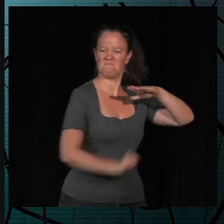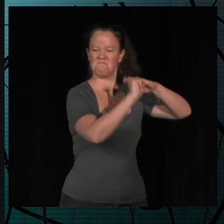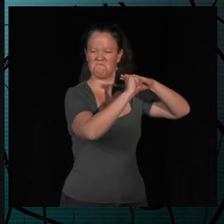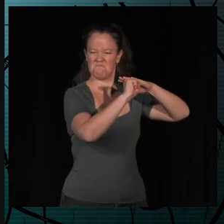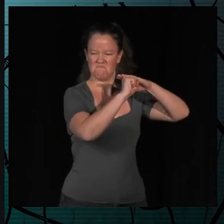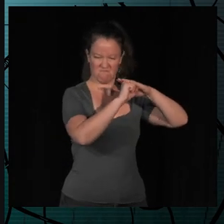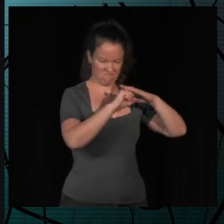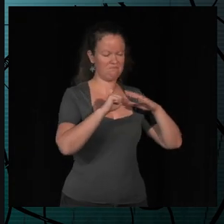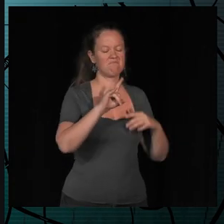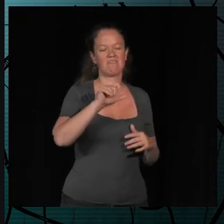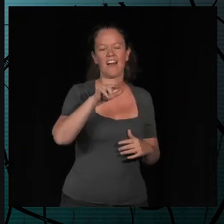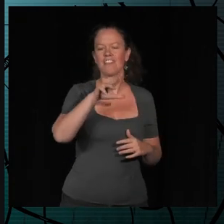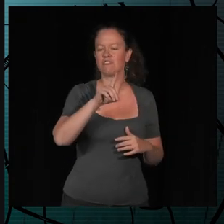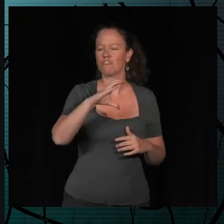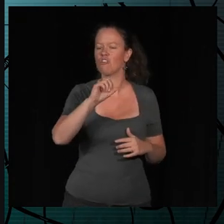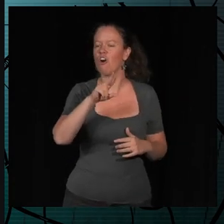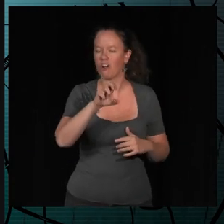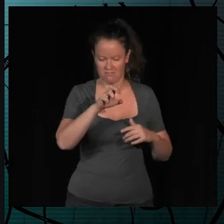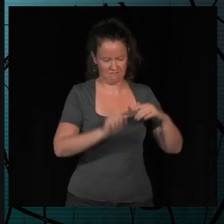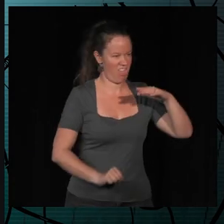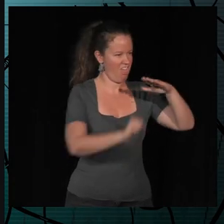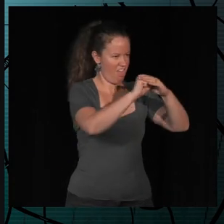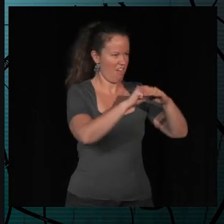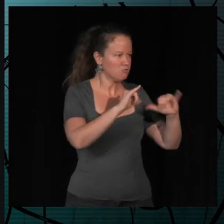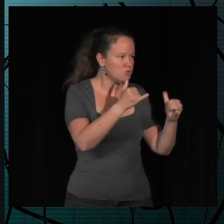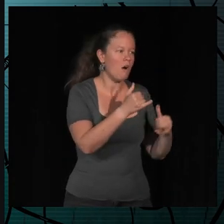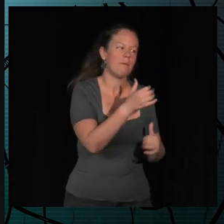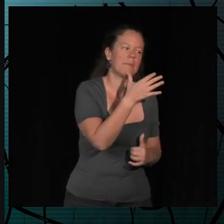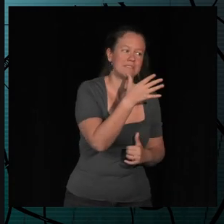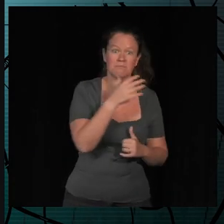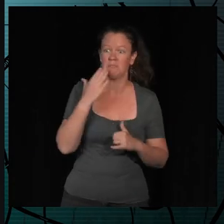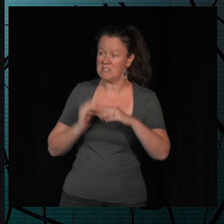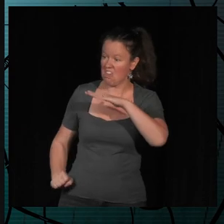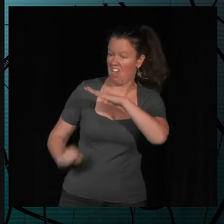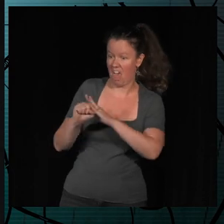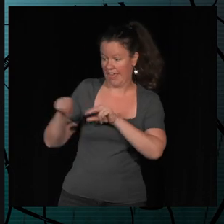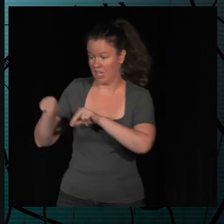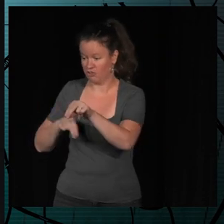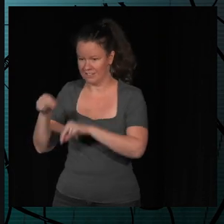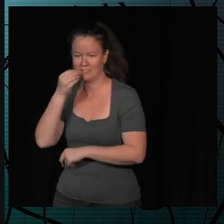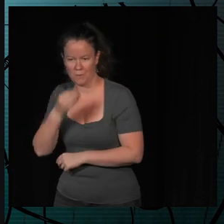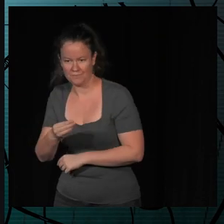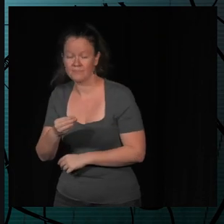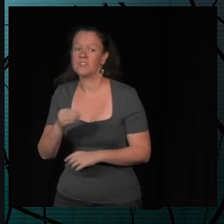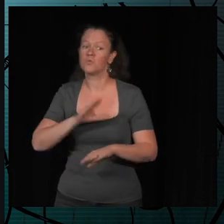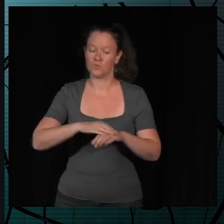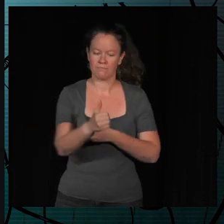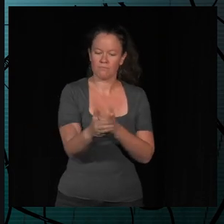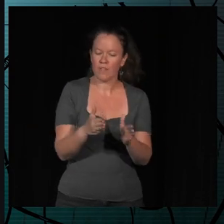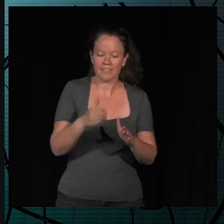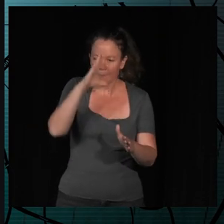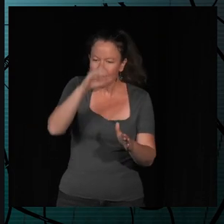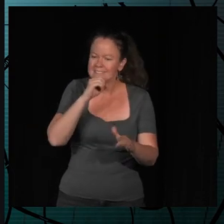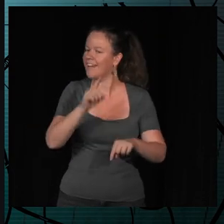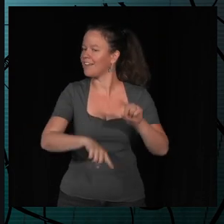d'échec par exemple c'est simplement ça mais effectivement il y a des mécanismes et par exemple la Belgique a interdit les loot box parce que ils ont dit c'est des